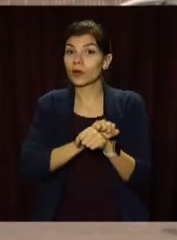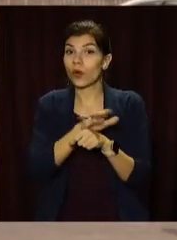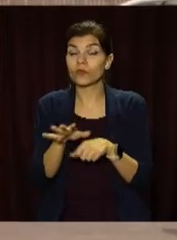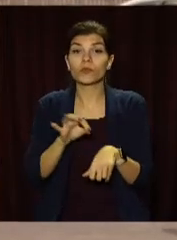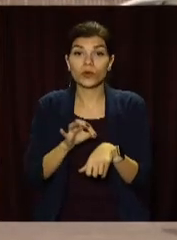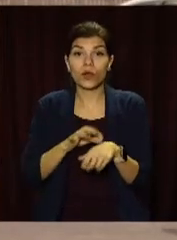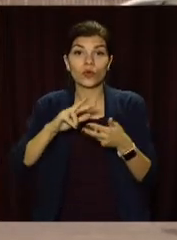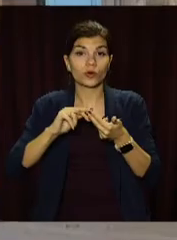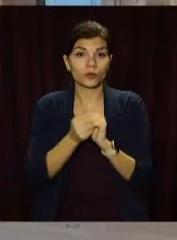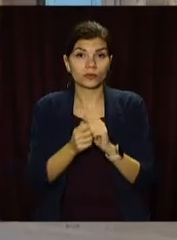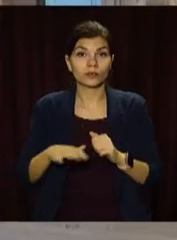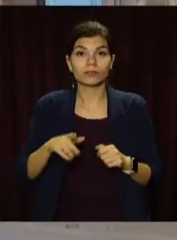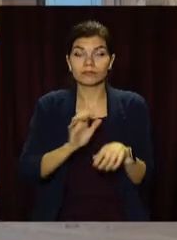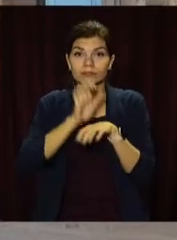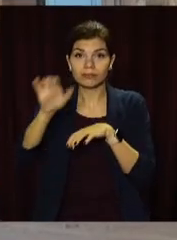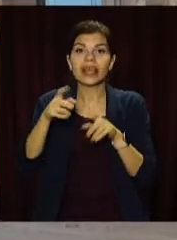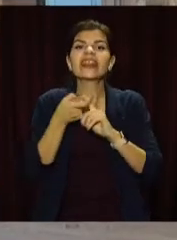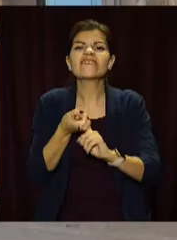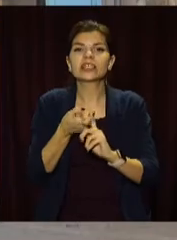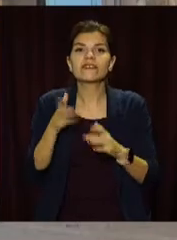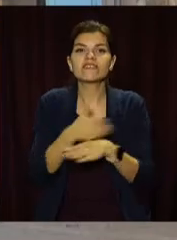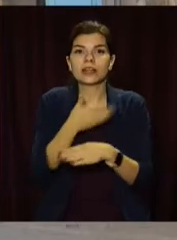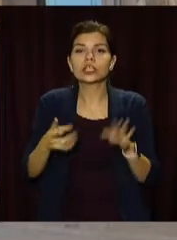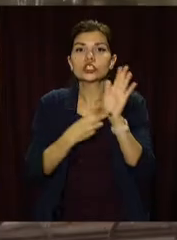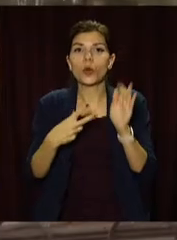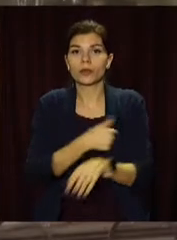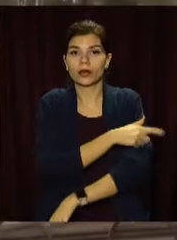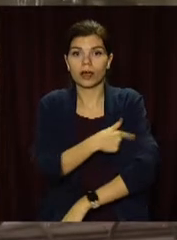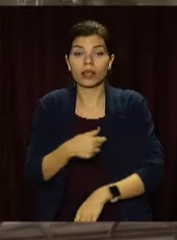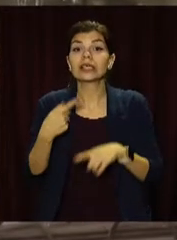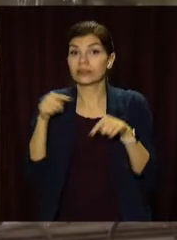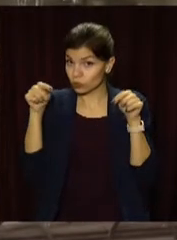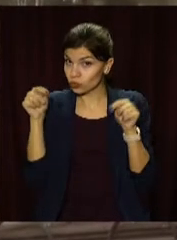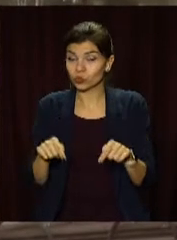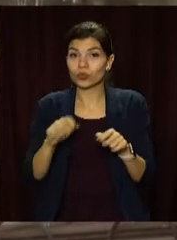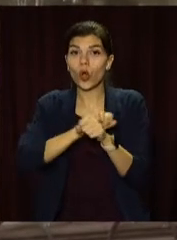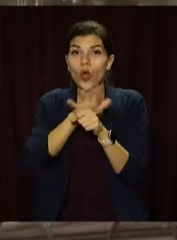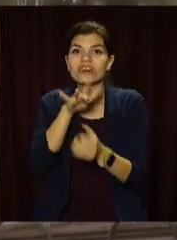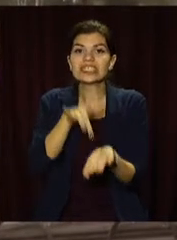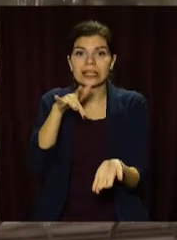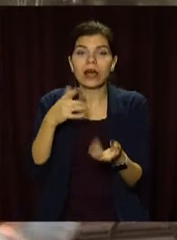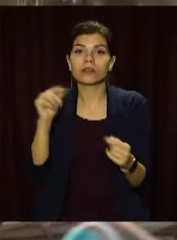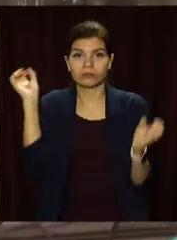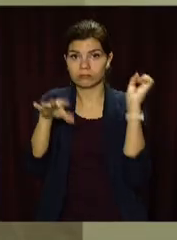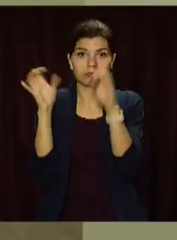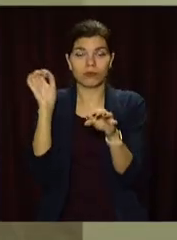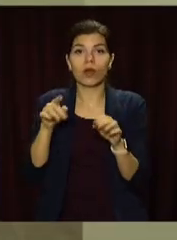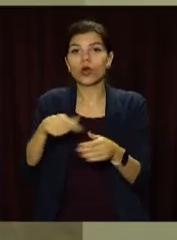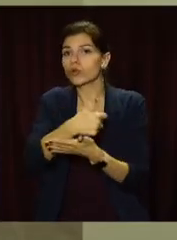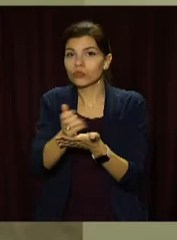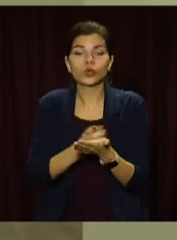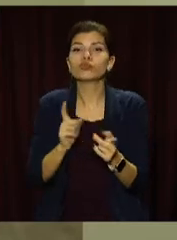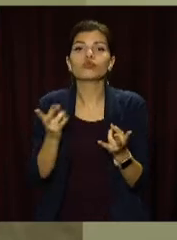Коронавірусних хворих у Кам'янському доправляють до інфекційного відділення 7-ї лікарні. Саме тут обладнали ковідний центр, де є все необхідне, аби